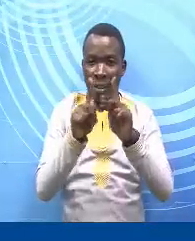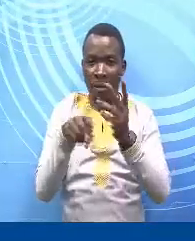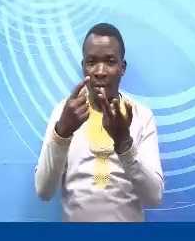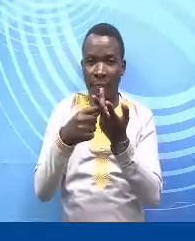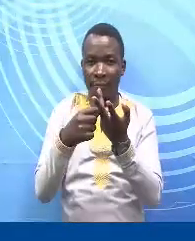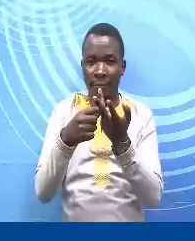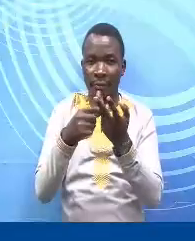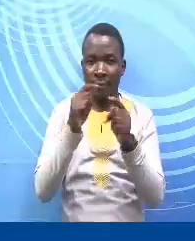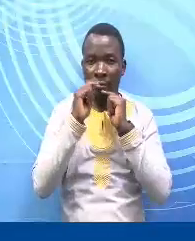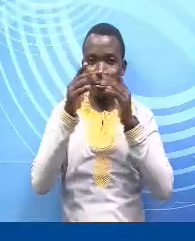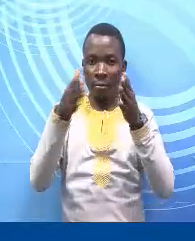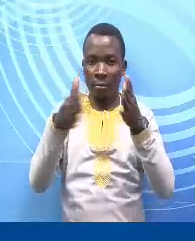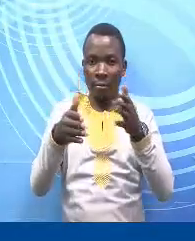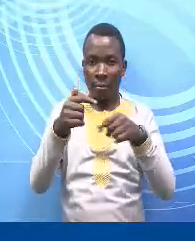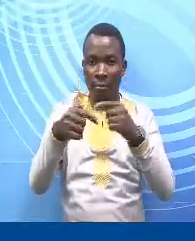Yusuf ubona bagenda